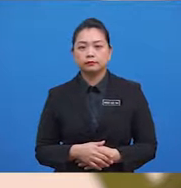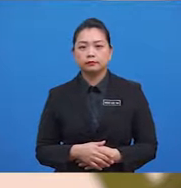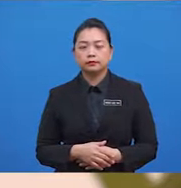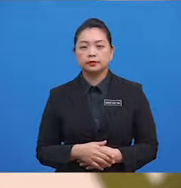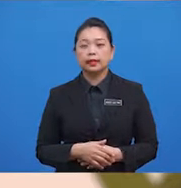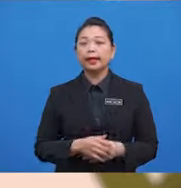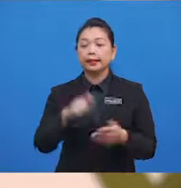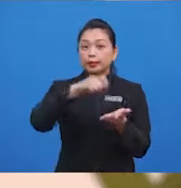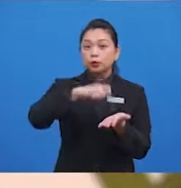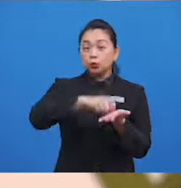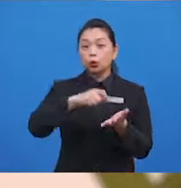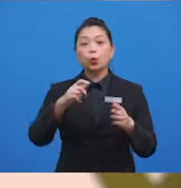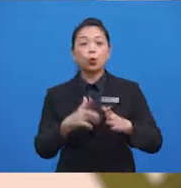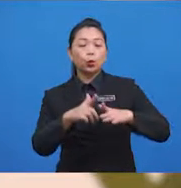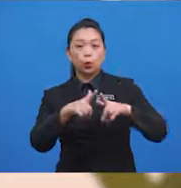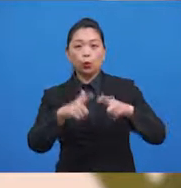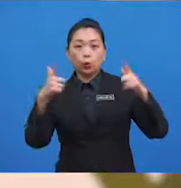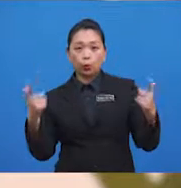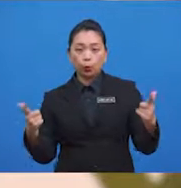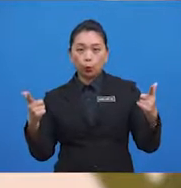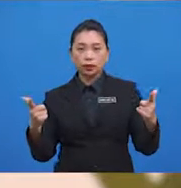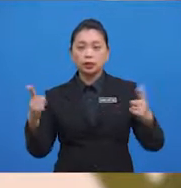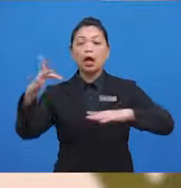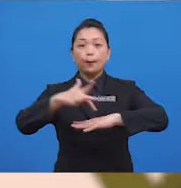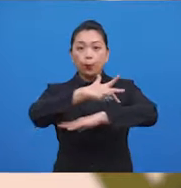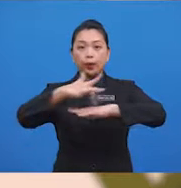menghitung luas permukaan bentuk 3D.